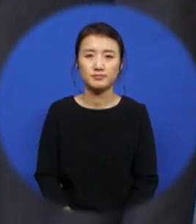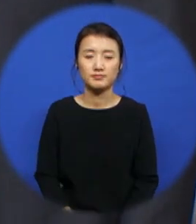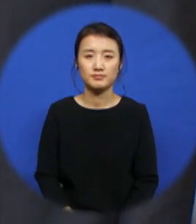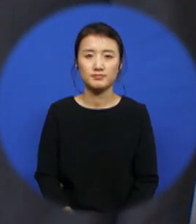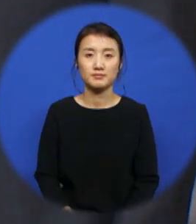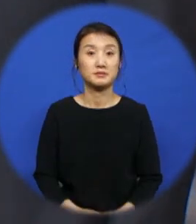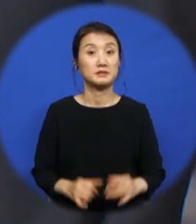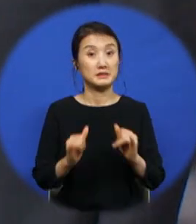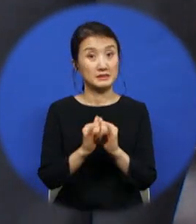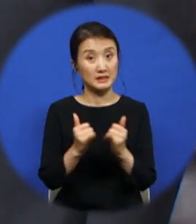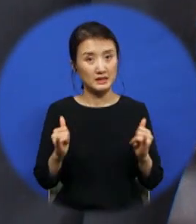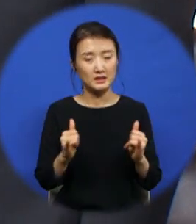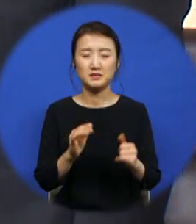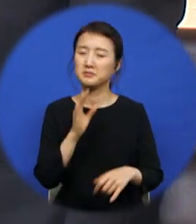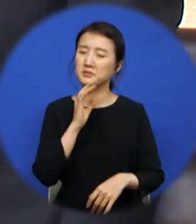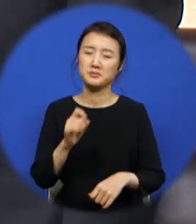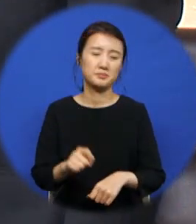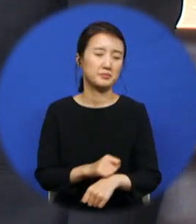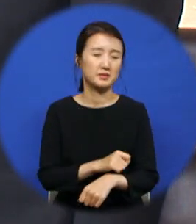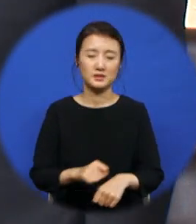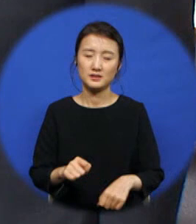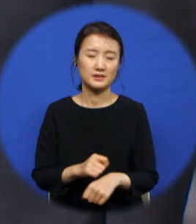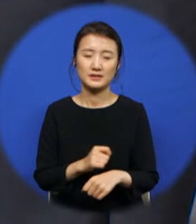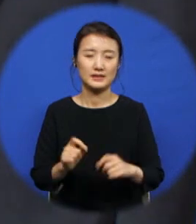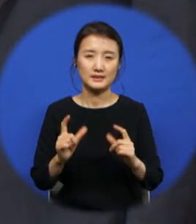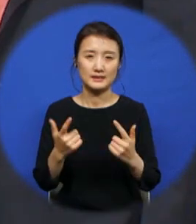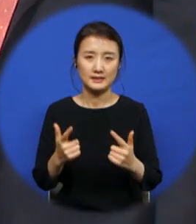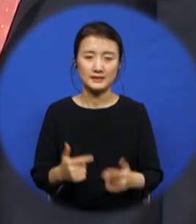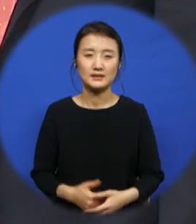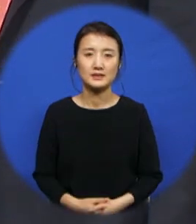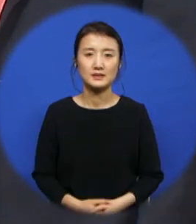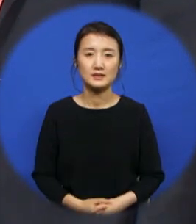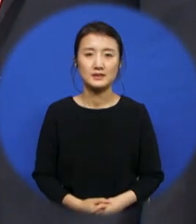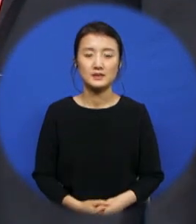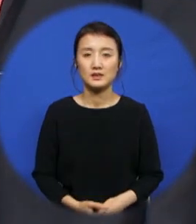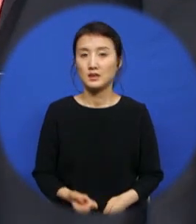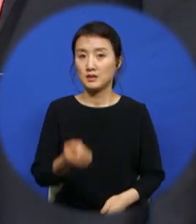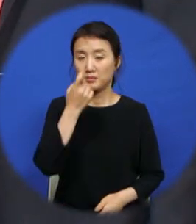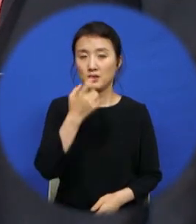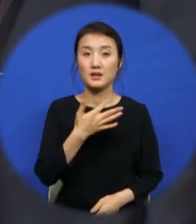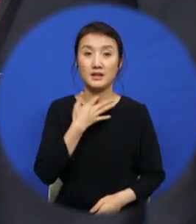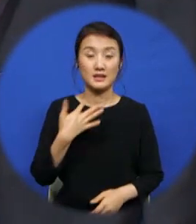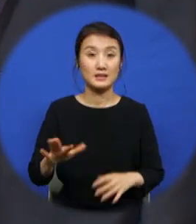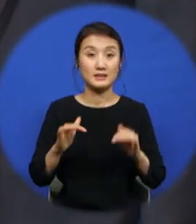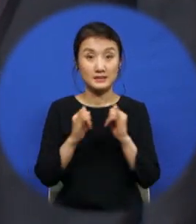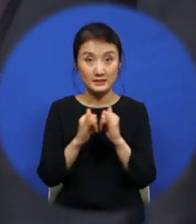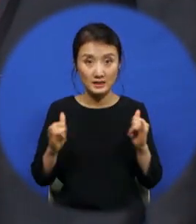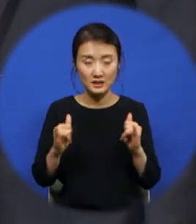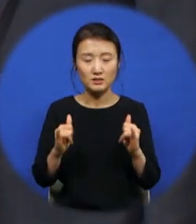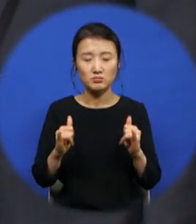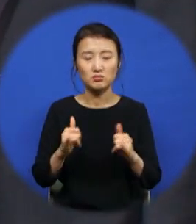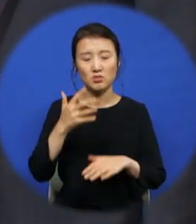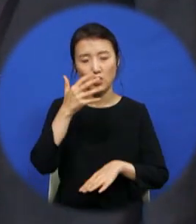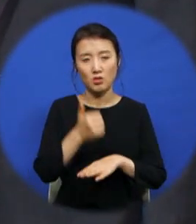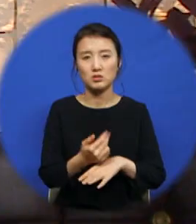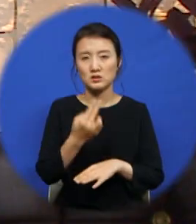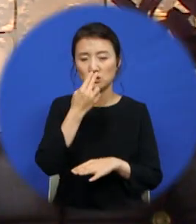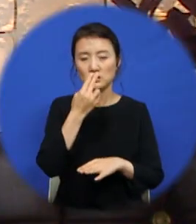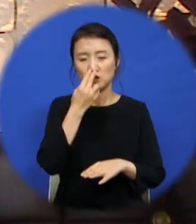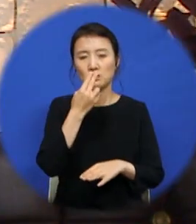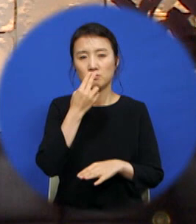사람이 될 거 아니지 않습니까 예 그 다음에 배우지 않는 사람은 생명을 있게 된다